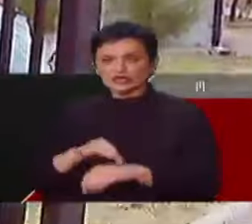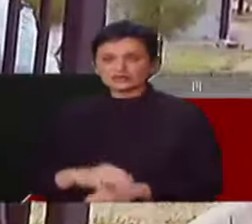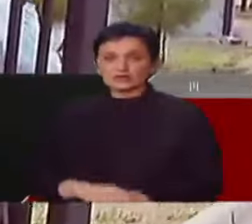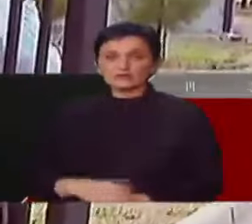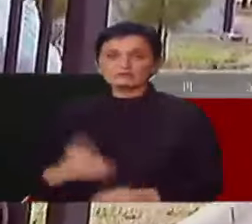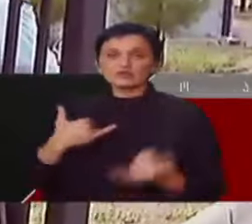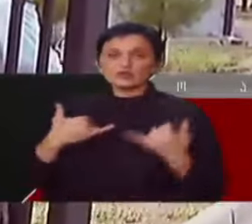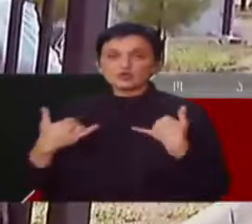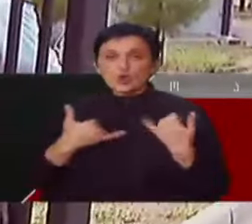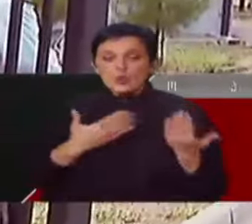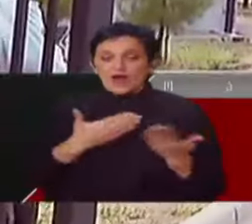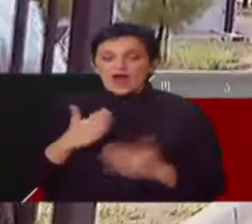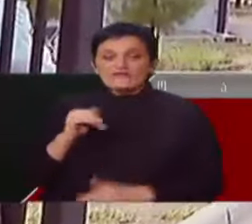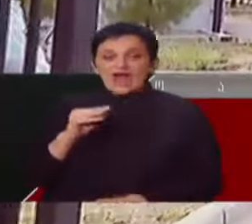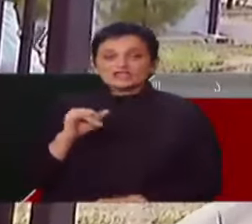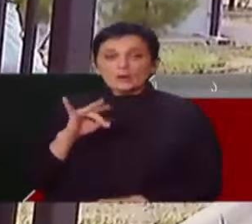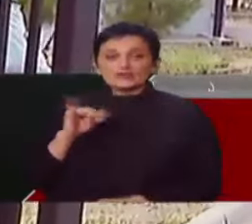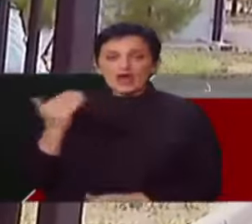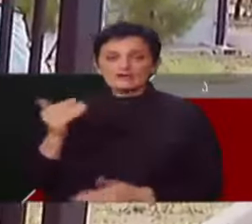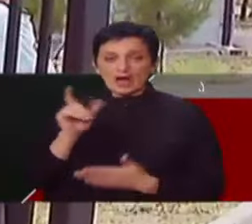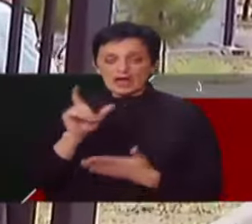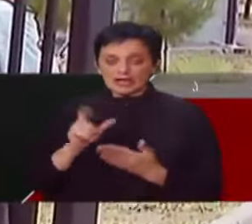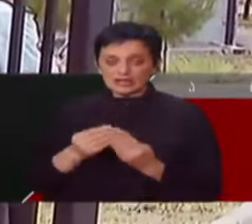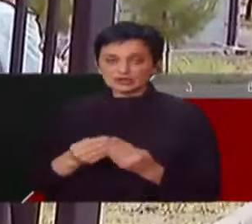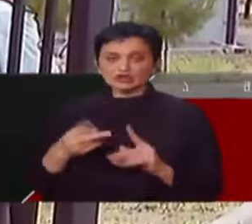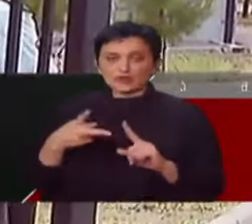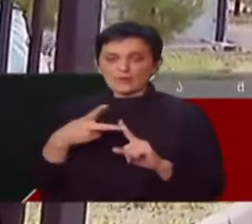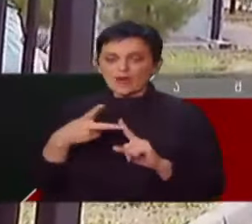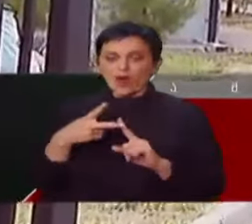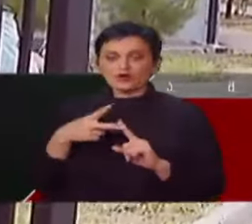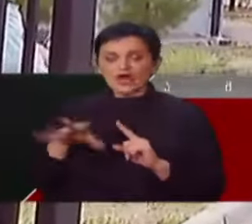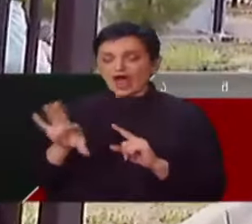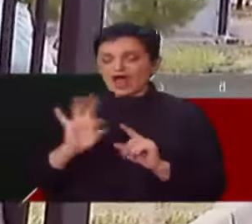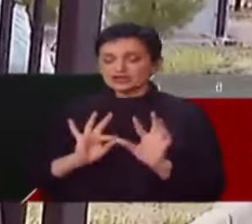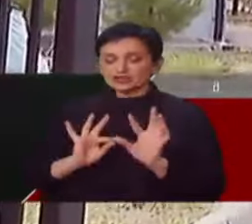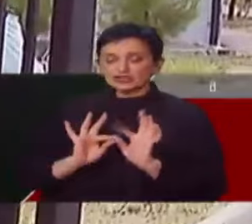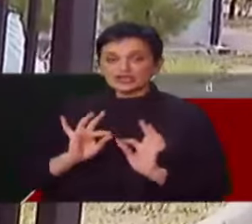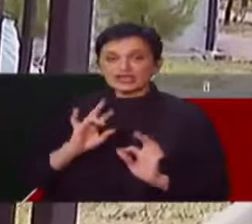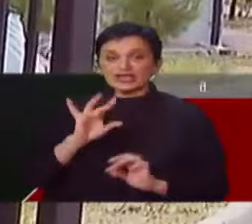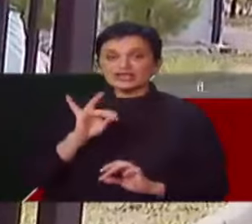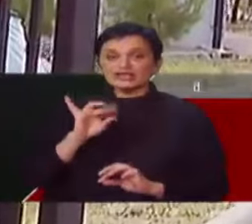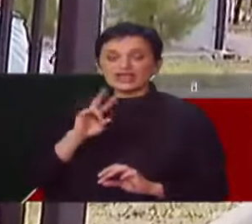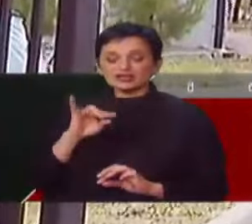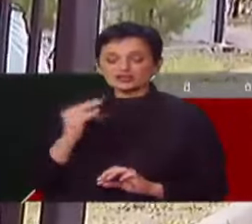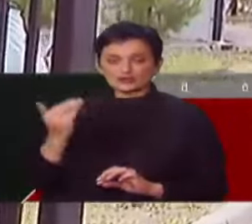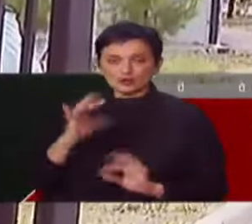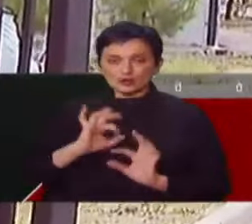სტუმარმა სპინძელი იყო ვაჟებ შაველას ლექსა წარმოდგენილი და მეორე იყო არჩევით მოცემულობაში რევაზინანიშვილის მოთხრობა.